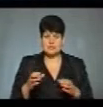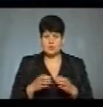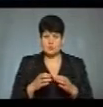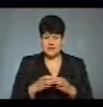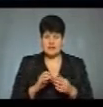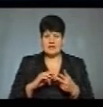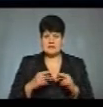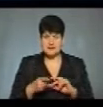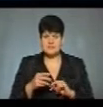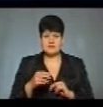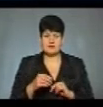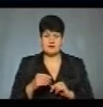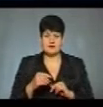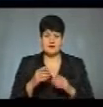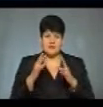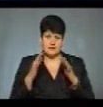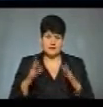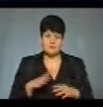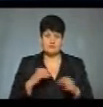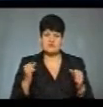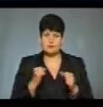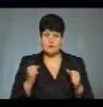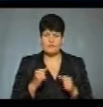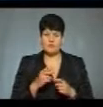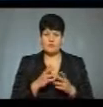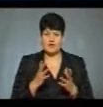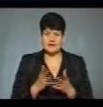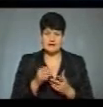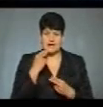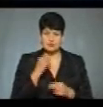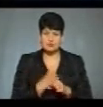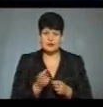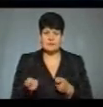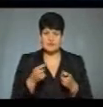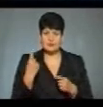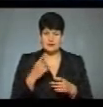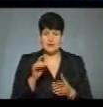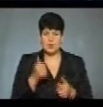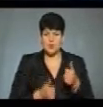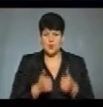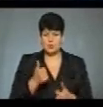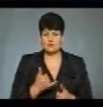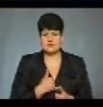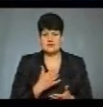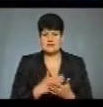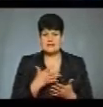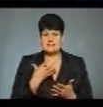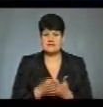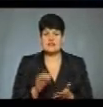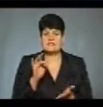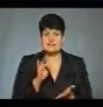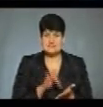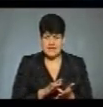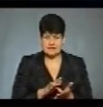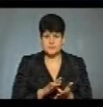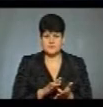ялинки зимовий букет». І найкращі роботи ми привезли на обласний конкурс. У нас є свій еколого-натуралістичний центр, який,